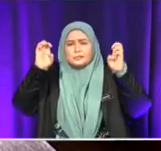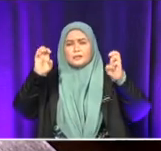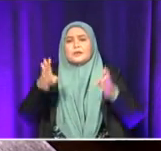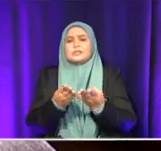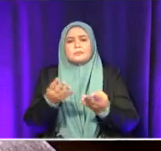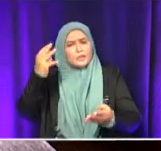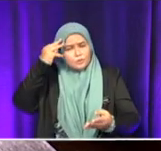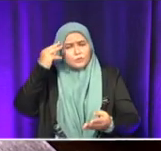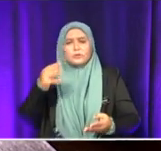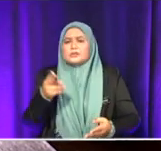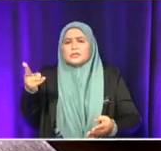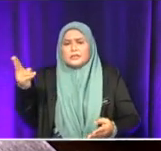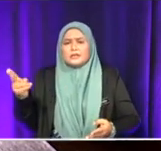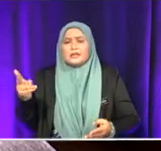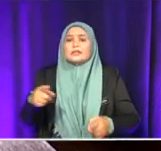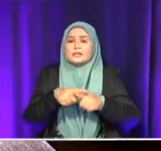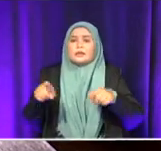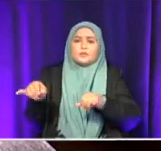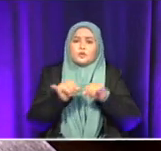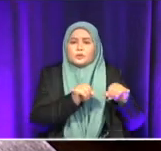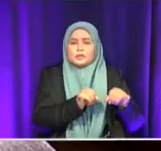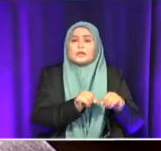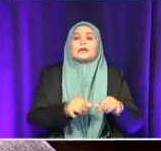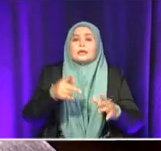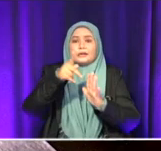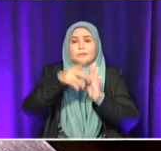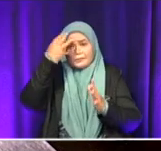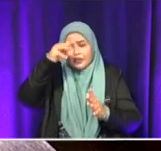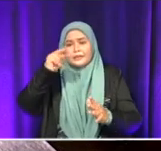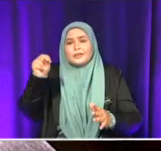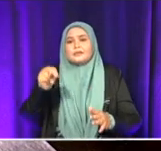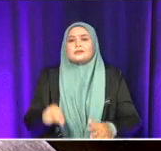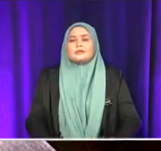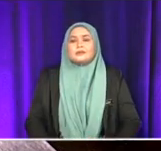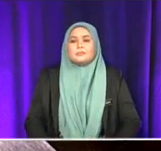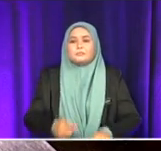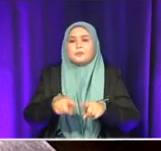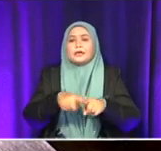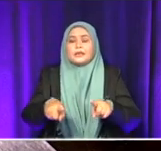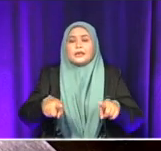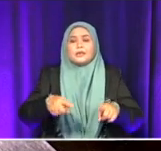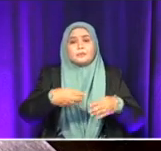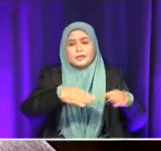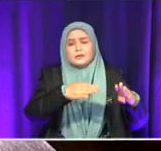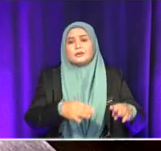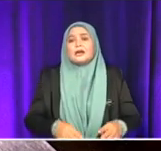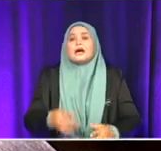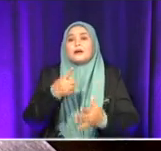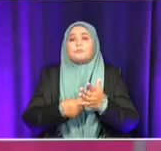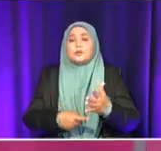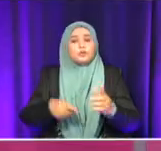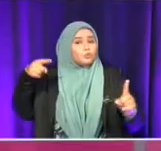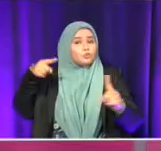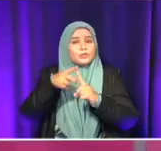Melayu sejarah sains tapi juga belajar kemahiran Oke aneka Jurusan apa tujuannya supaya